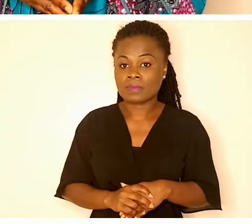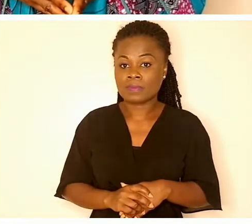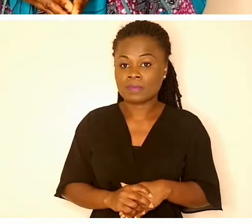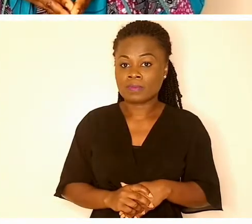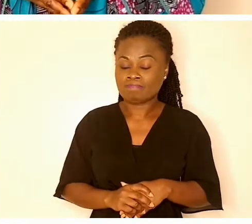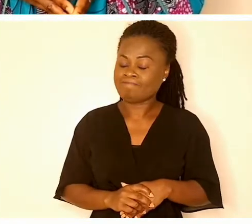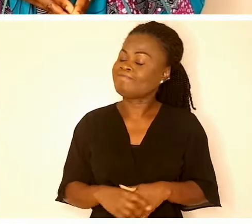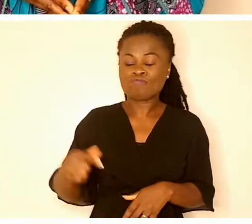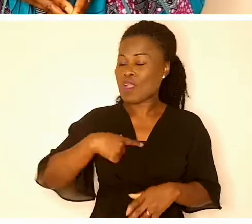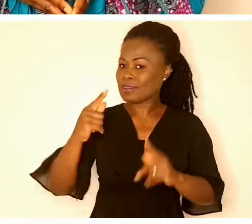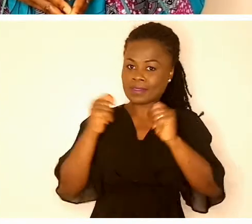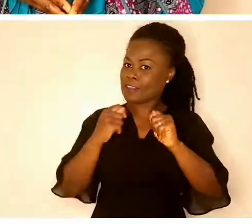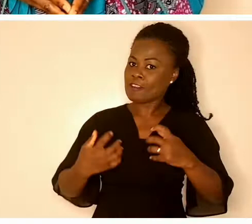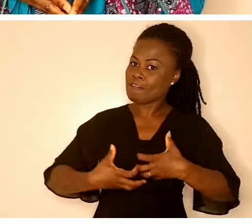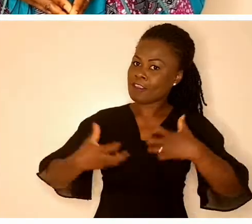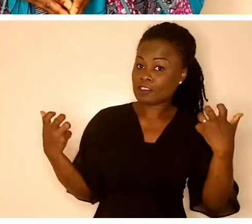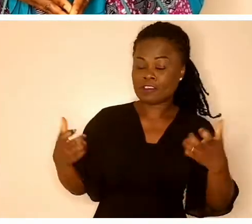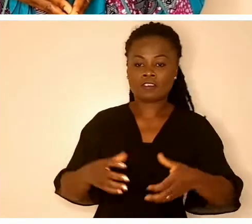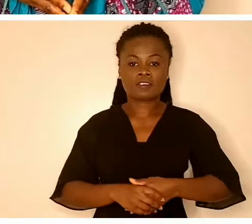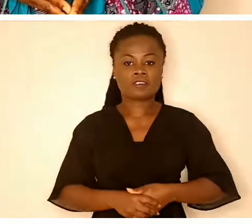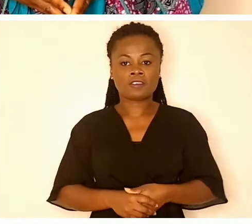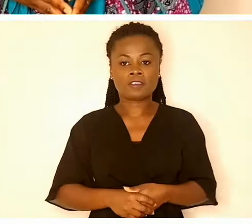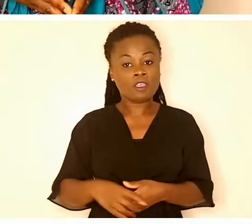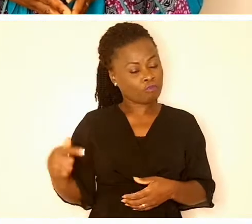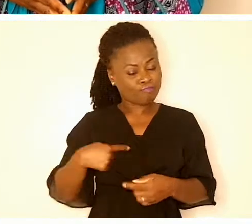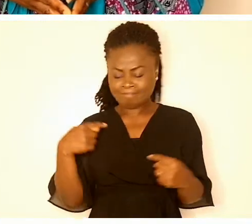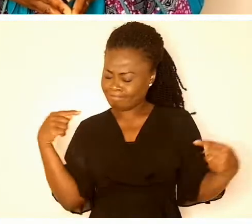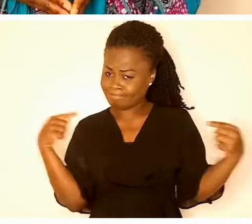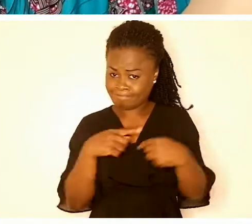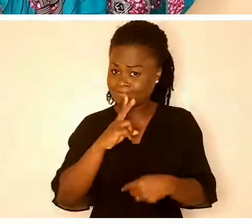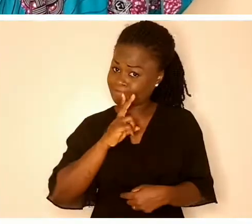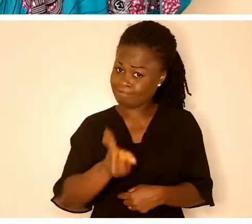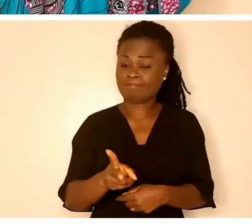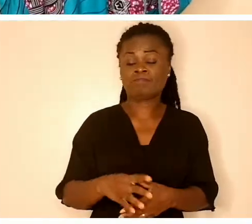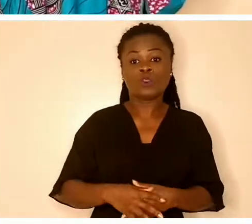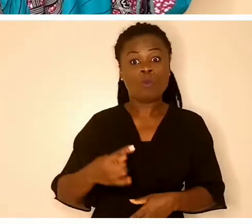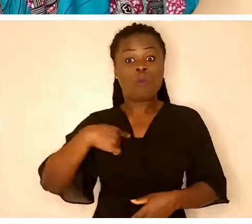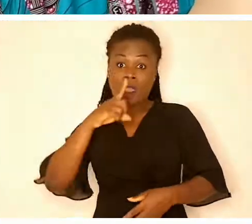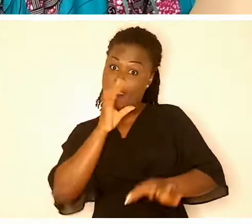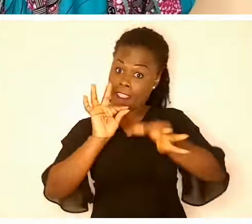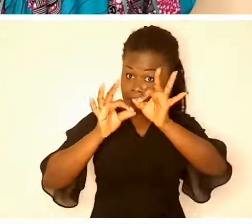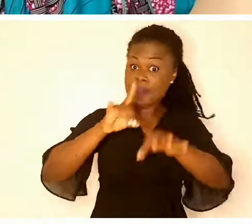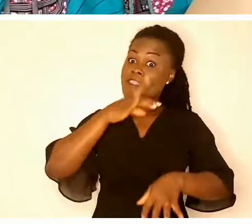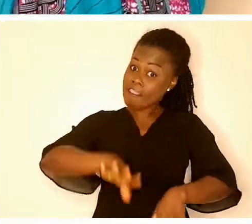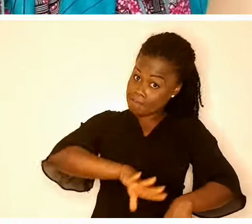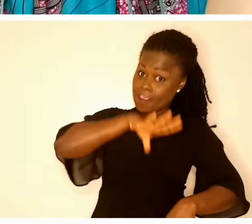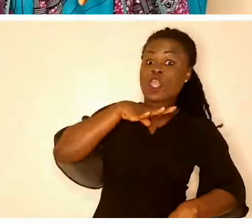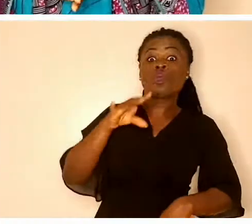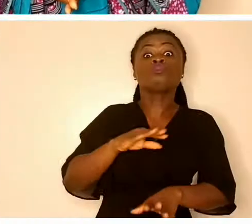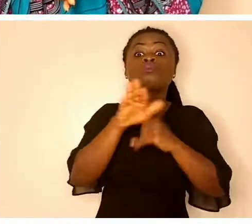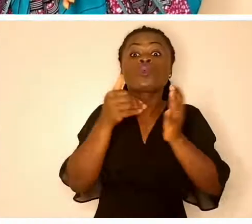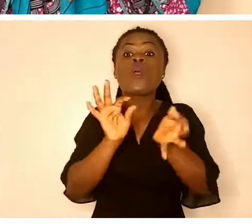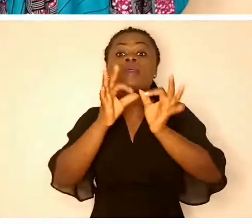Je tenais vraiment à faire ce coup de gueule. Vous ne savez pas à quel point je suis écœurée. Je suis interprète et fière de l'être. Alors, chers